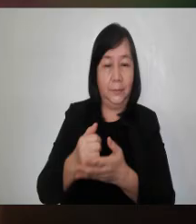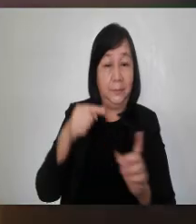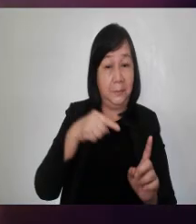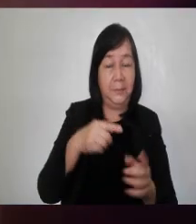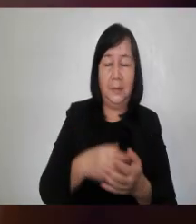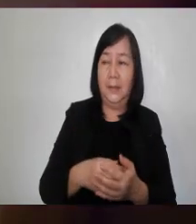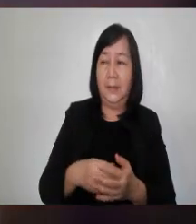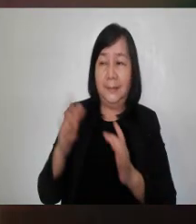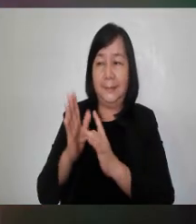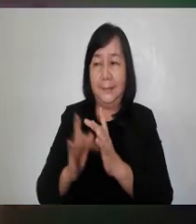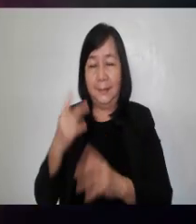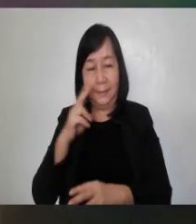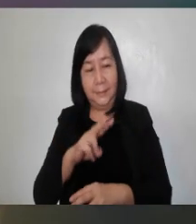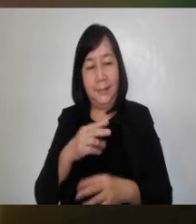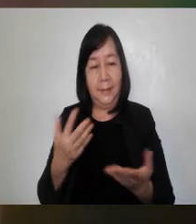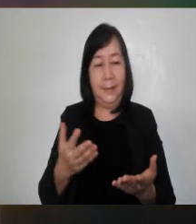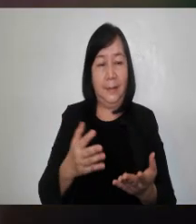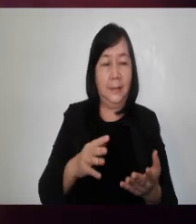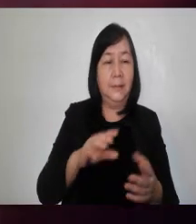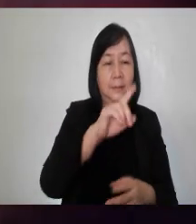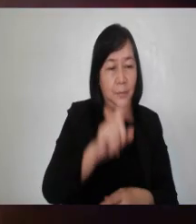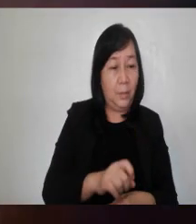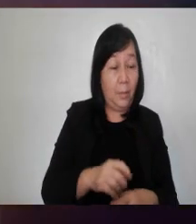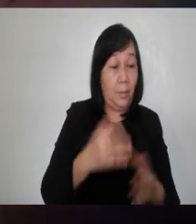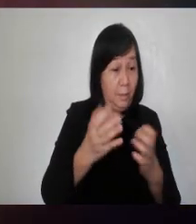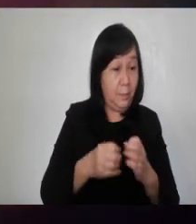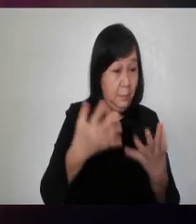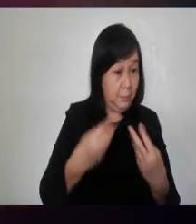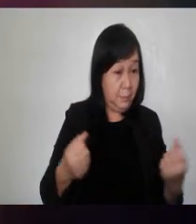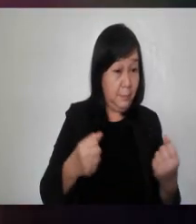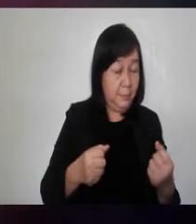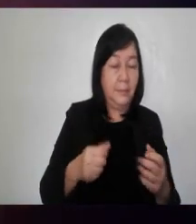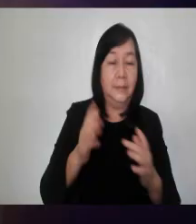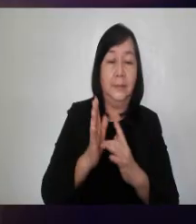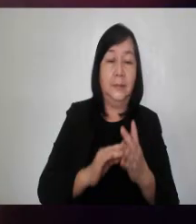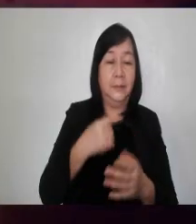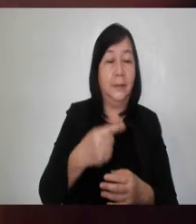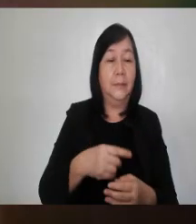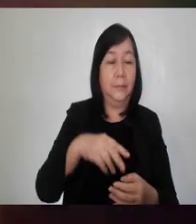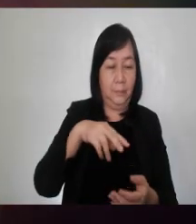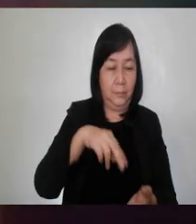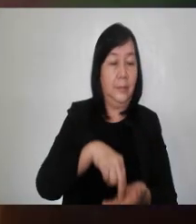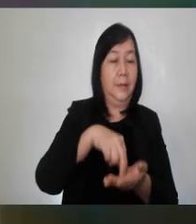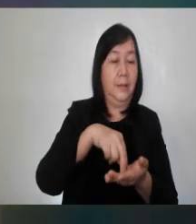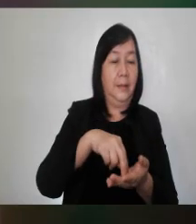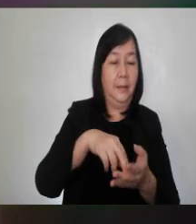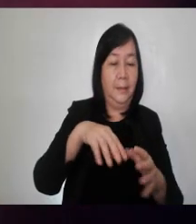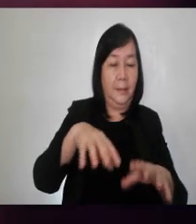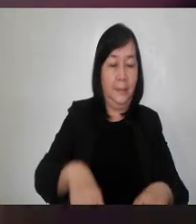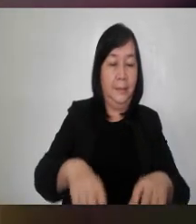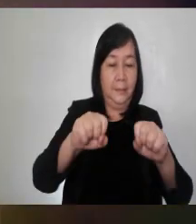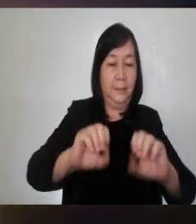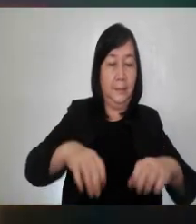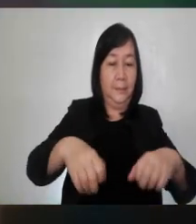tumulong. Nakita ni Jesus ang kanyang paghihirap at tinanong siya, "Nais mo bang gumaling?" Pagkatapos sinabi ni Jesus, "Bumangon ka, buhatin mo ang